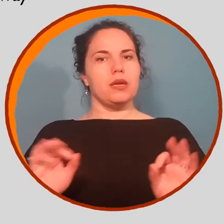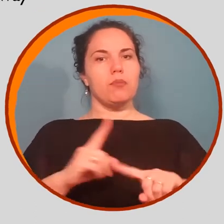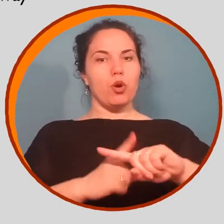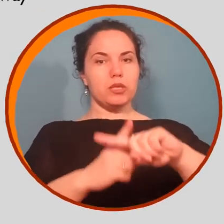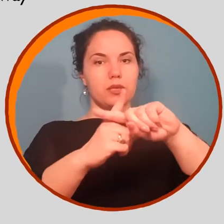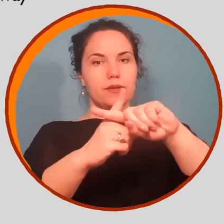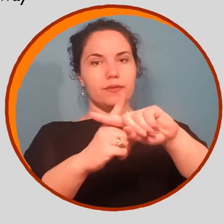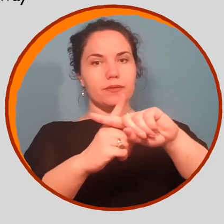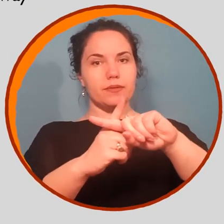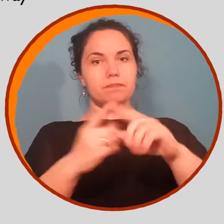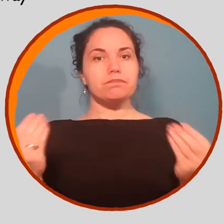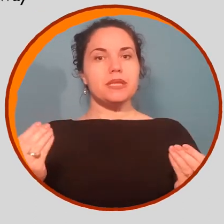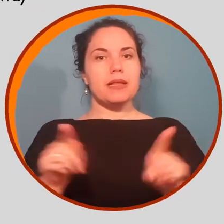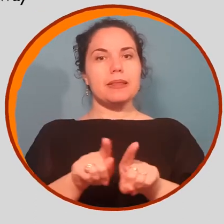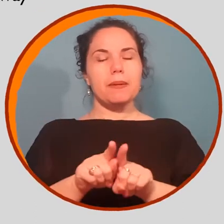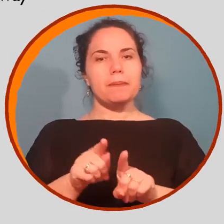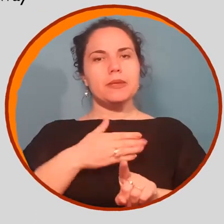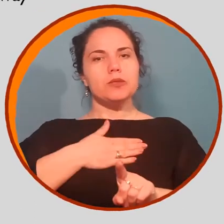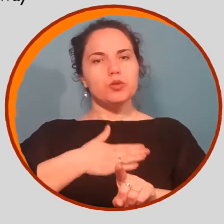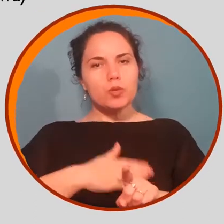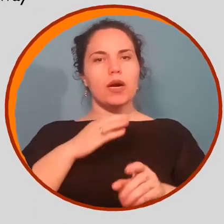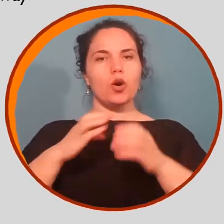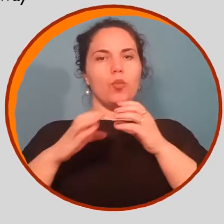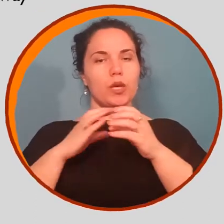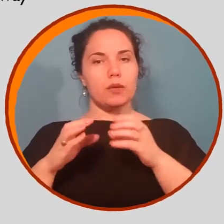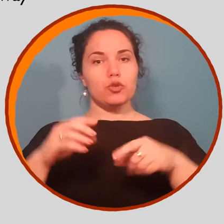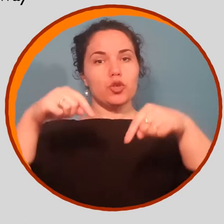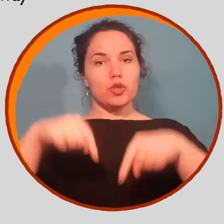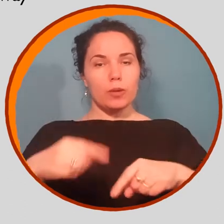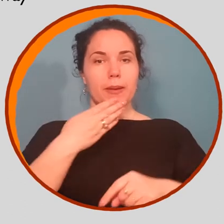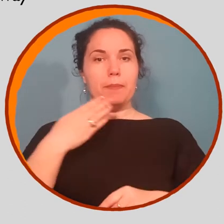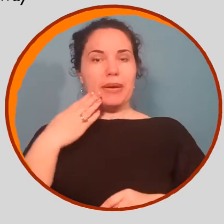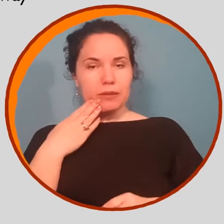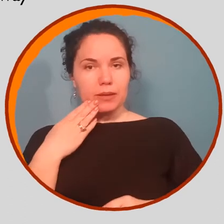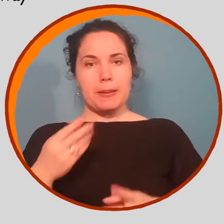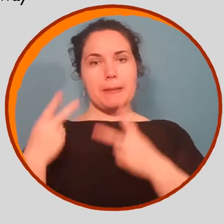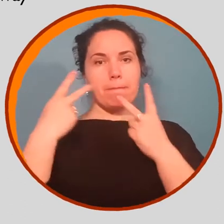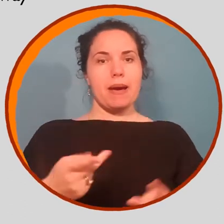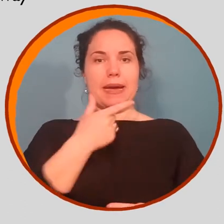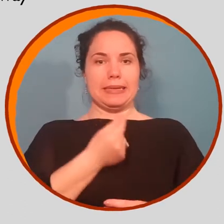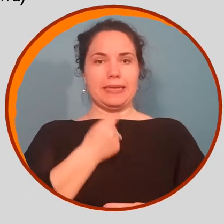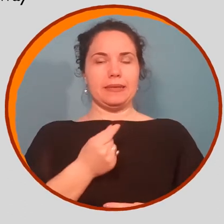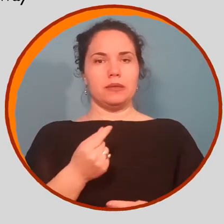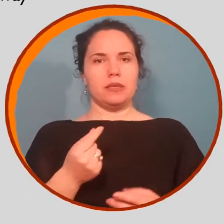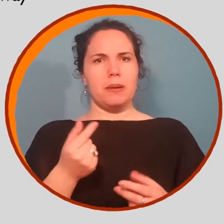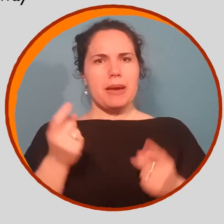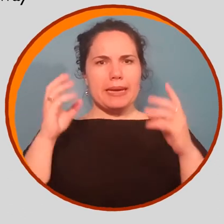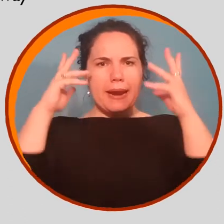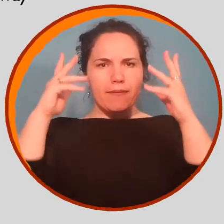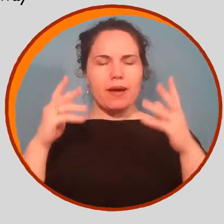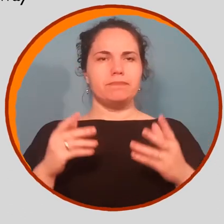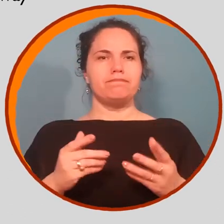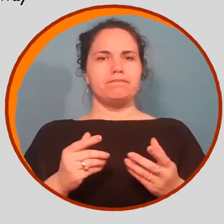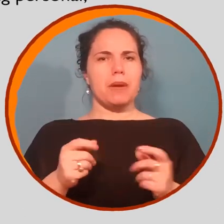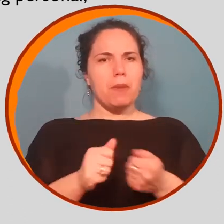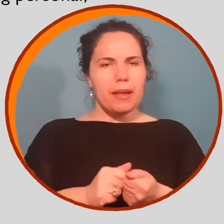cilat ndihmojnë të shprehin një mendim, ndihmojnë që të shkarkojnë në një farë mënyre dhe mund të jetë një nevojë në mënyrë pak të habitshme